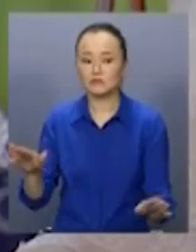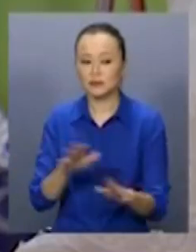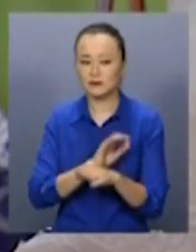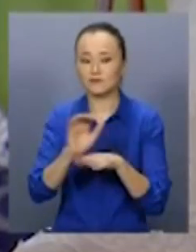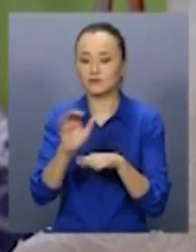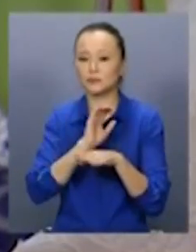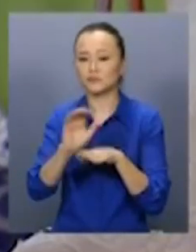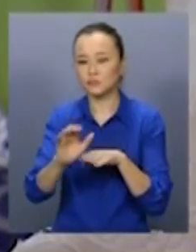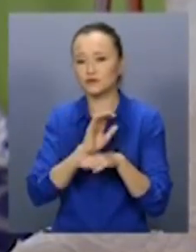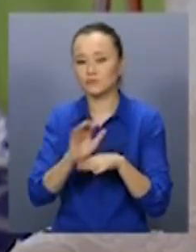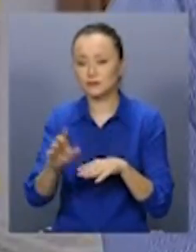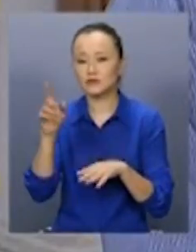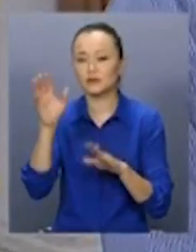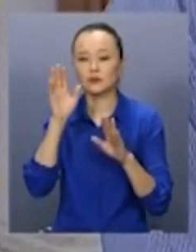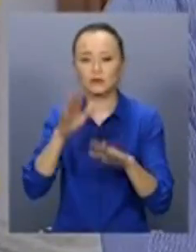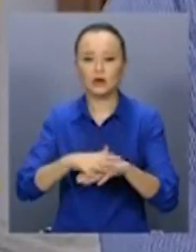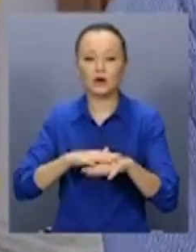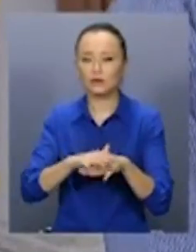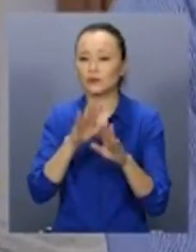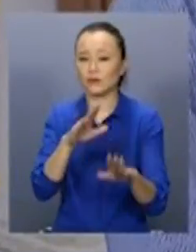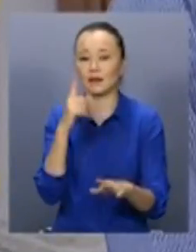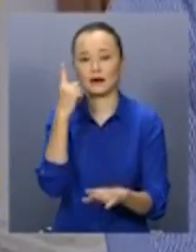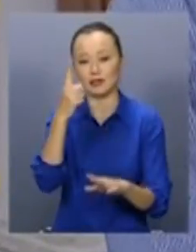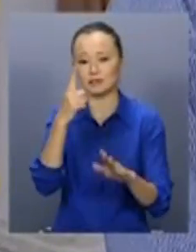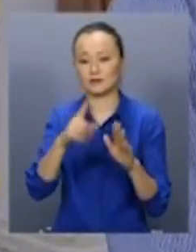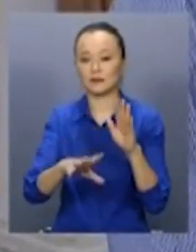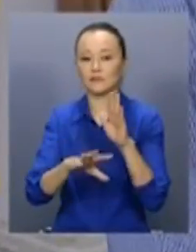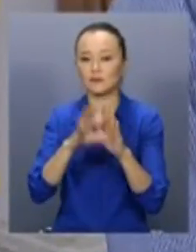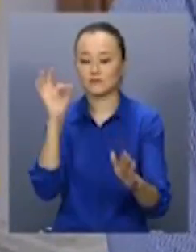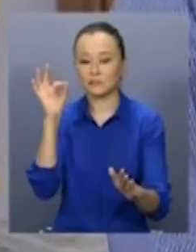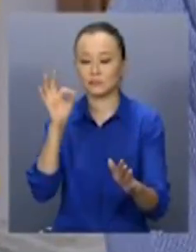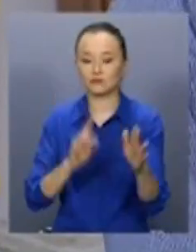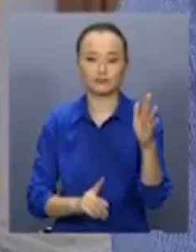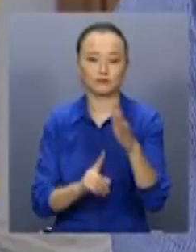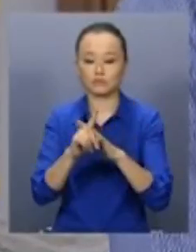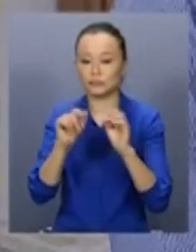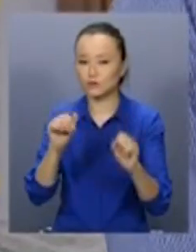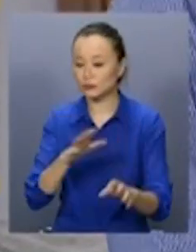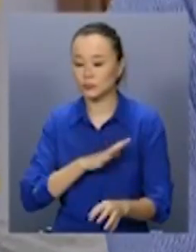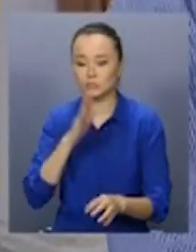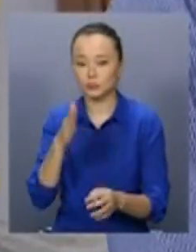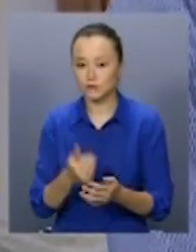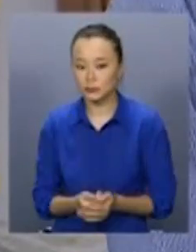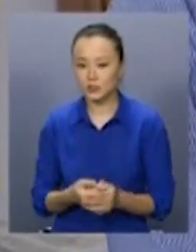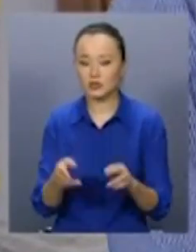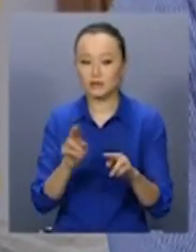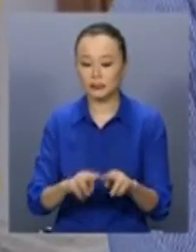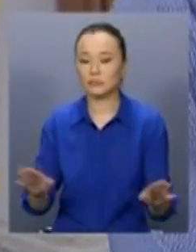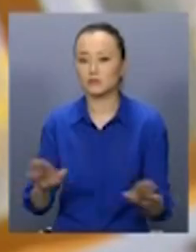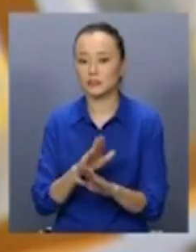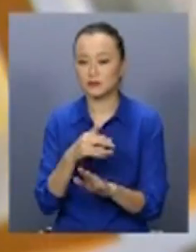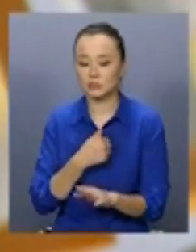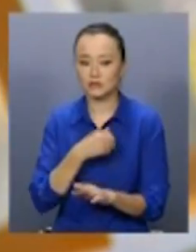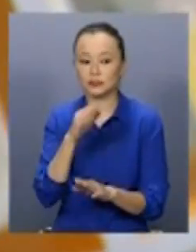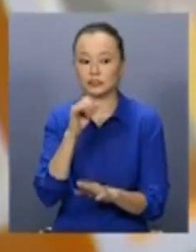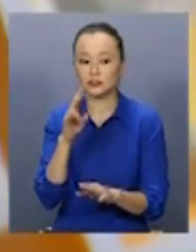шыға береді. Сол әннің тек қана біреуі ғана атып жарып шығуы мүмкін. Бірақ ол әнді мен Жангүлімді